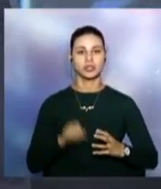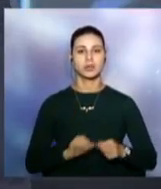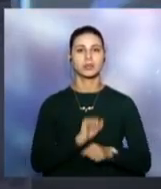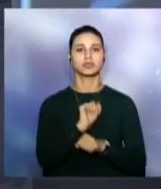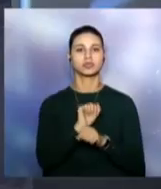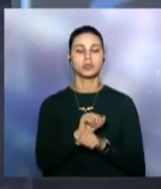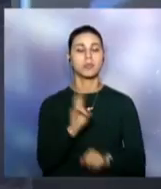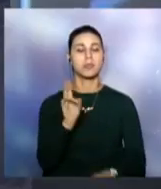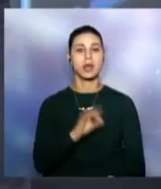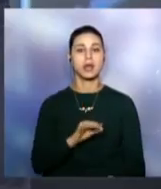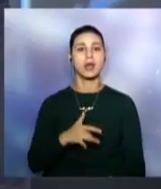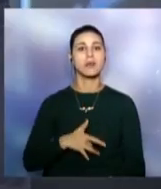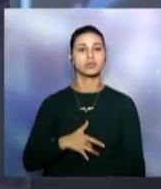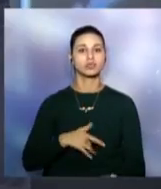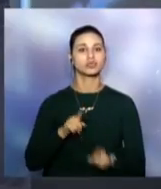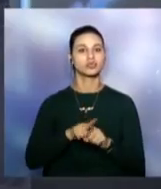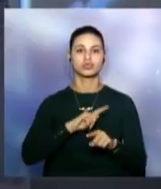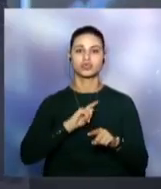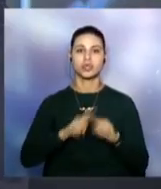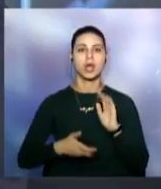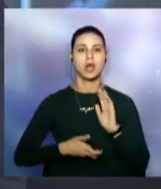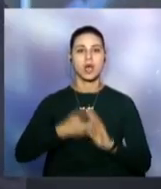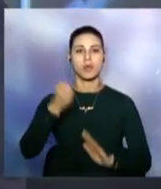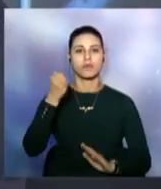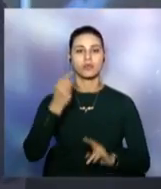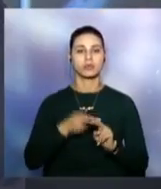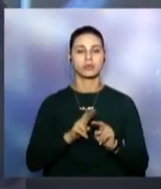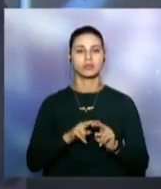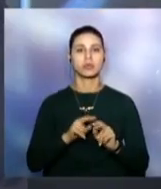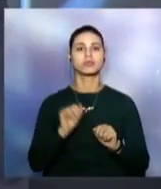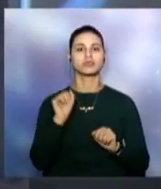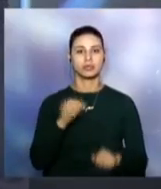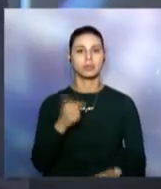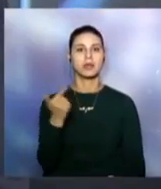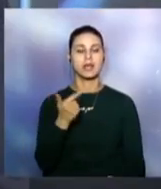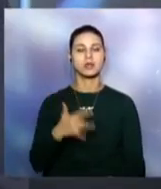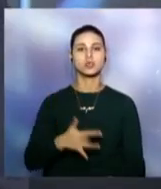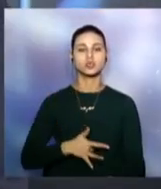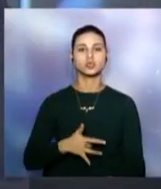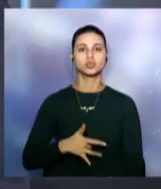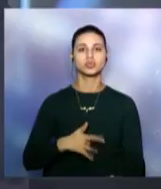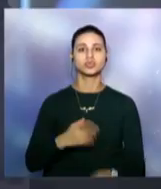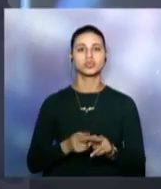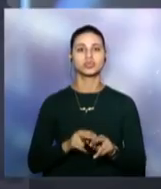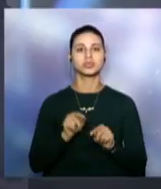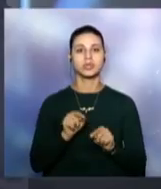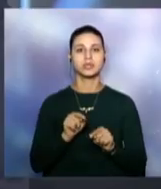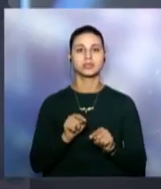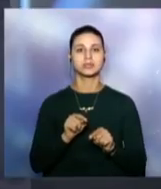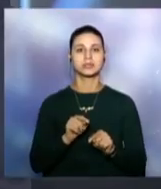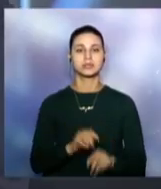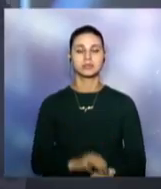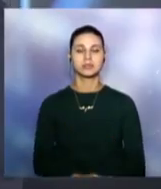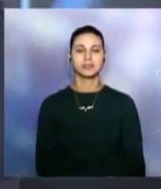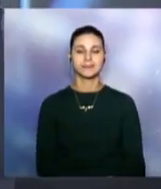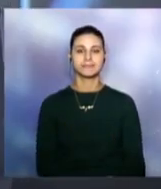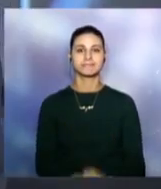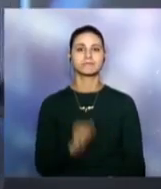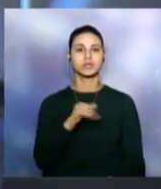გავჩერდეთ. მაგრამ კუჭიდანაც სასურველი რომ ამოღებული იქნას, რამე თუ არ არის გარანტია, რომ კუჭი ეს ტუტე გარემო